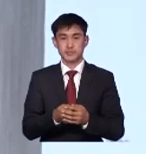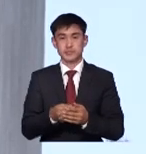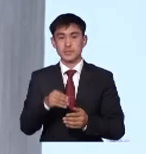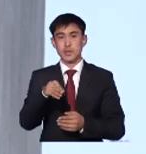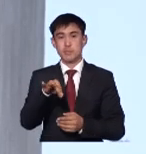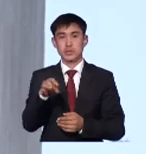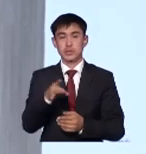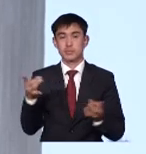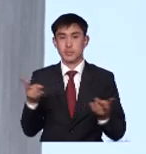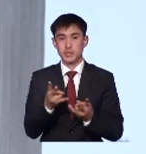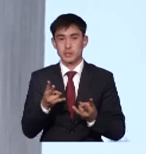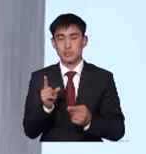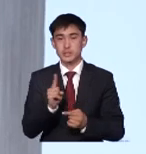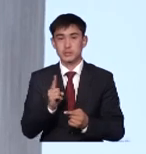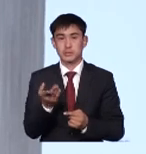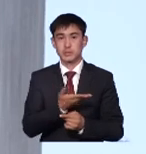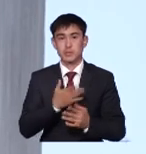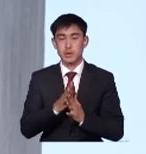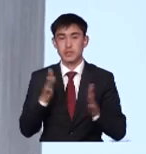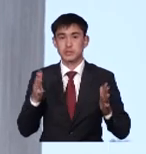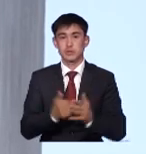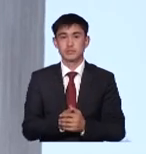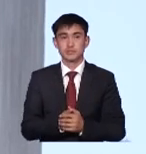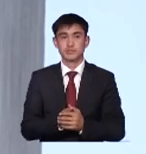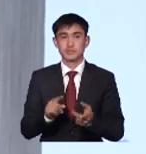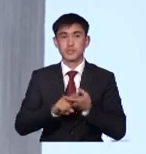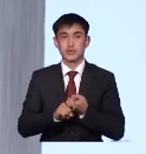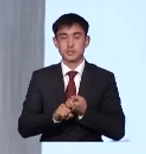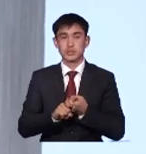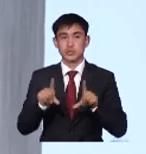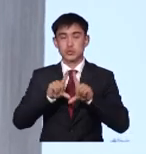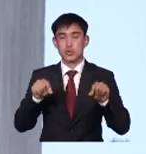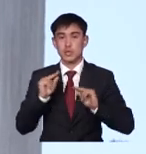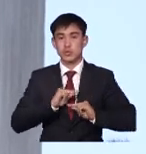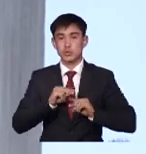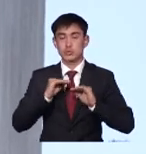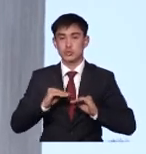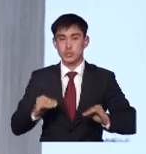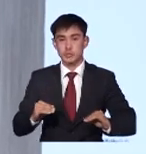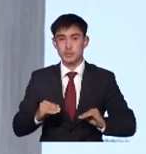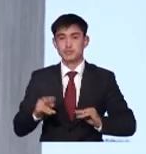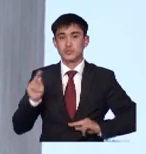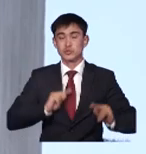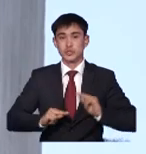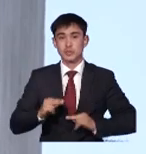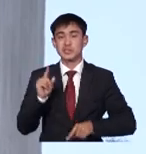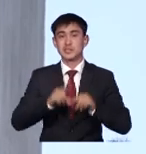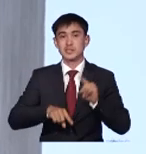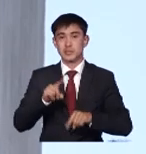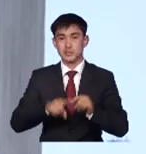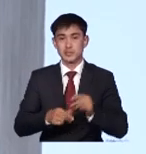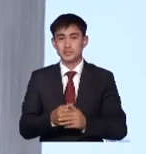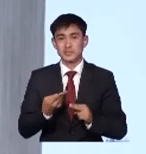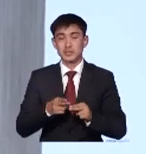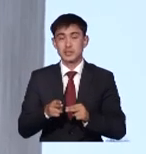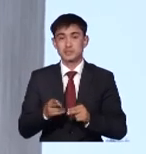менторам, посредственно, потому что мы большинство связаны со школой, работаем с учениками, с учителями и с родителями.